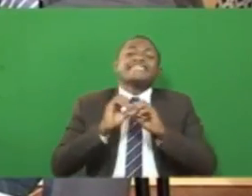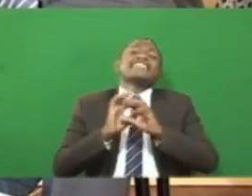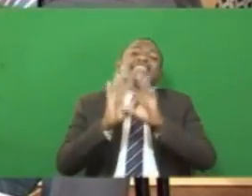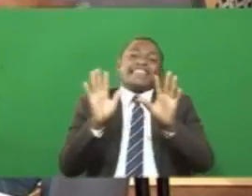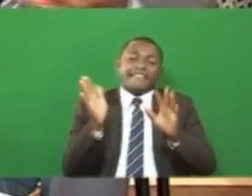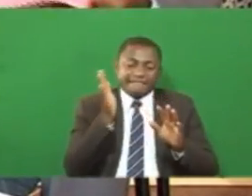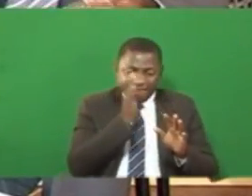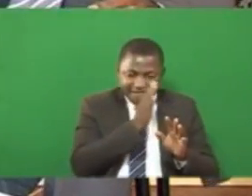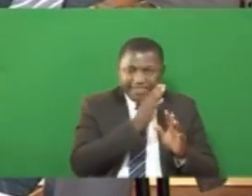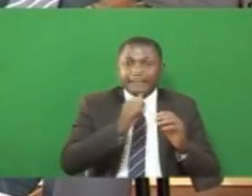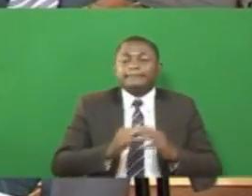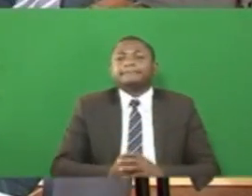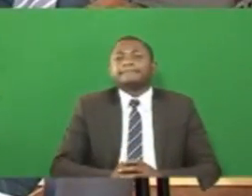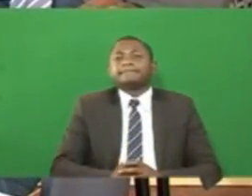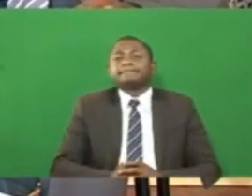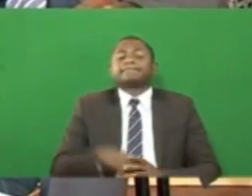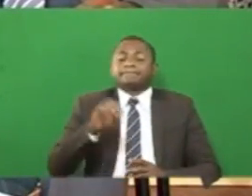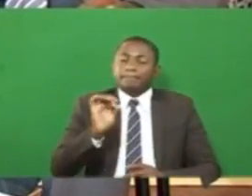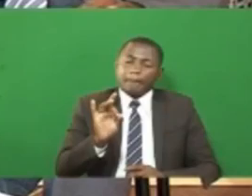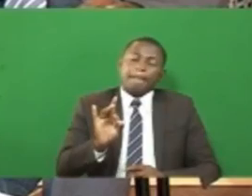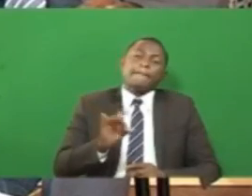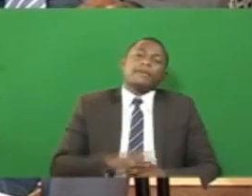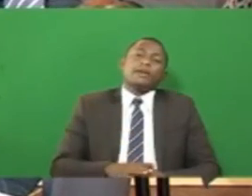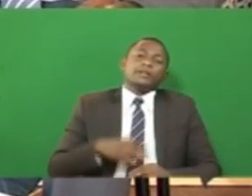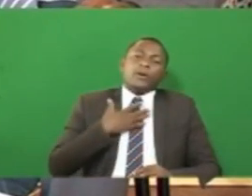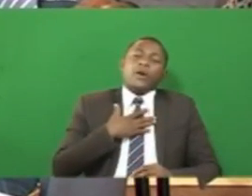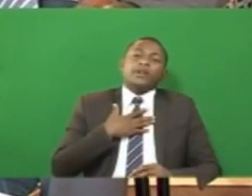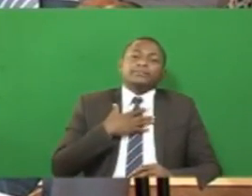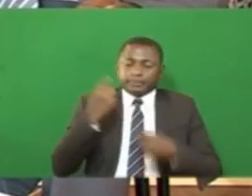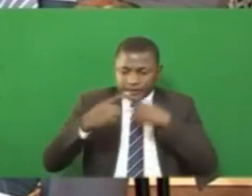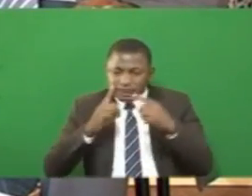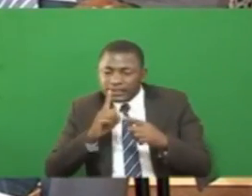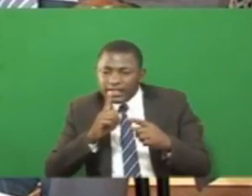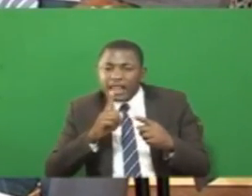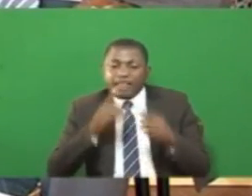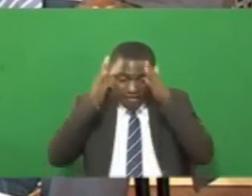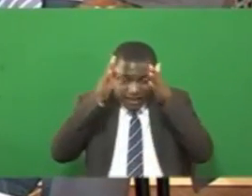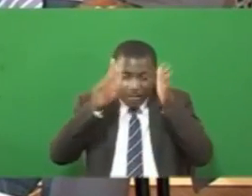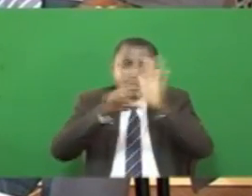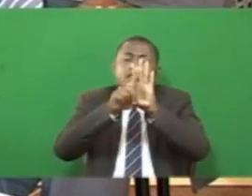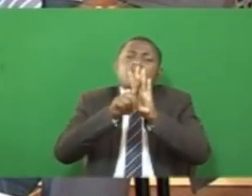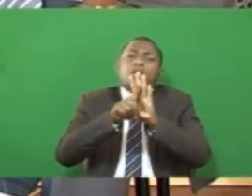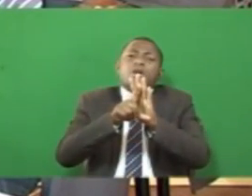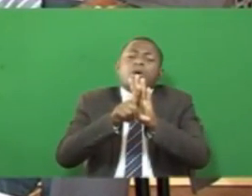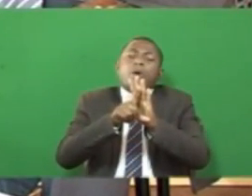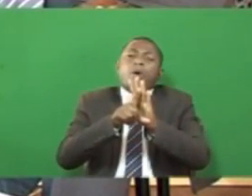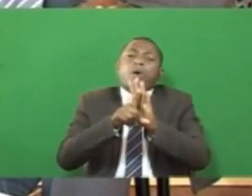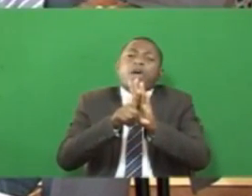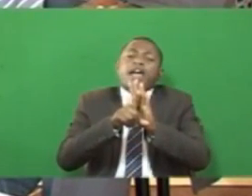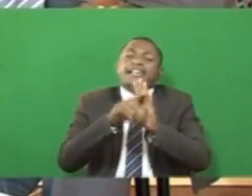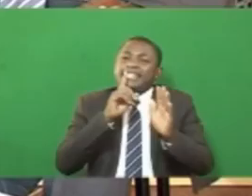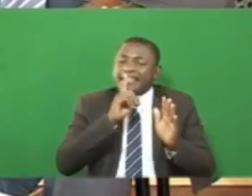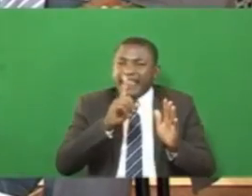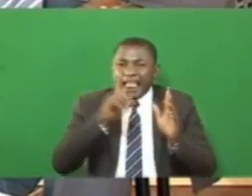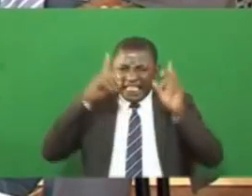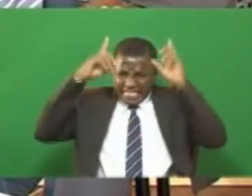ore ndanda kuti muchidzoka pahondo kuti tanzwa matauriro ake murairo. Right. Imi muri kuti Satan ane hondo